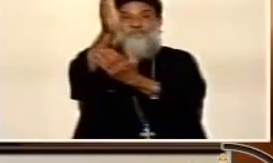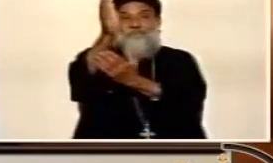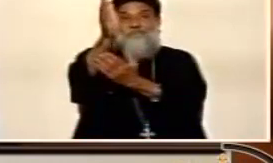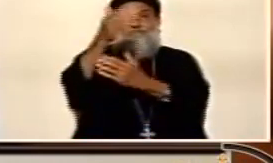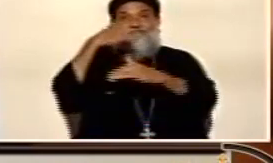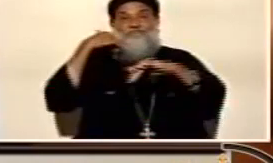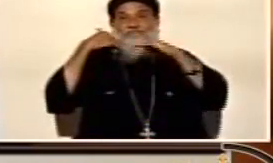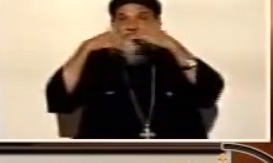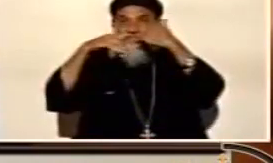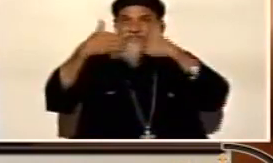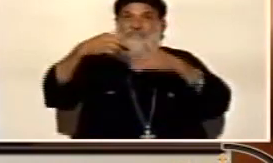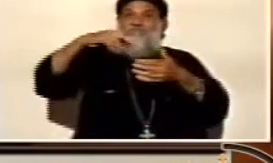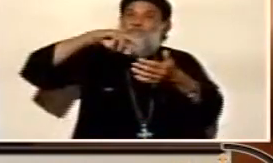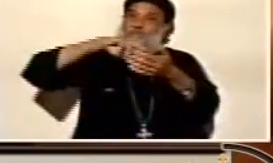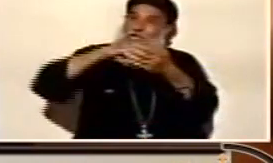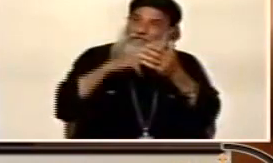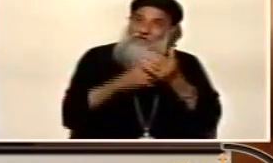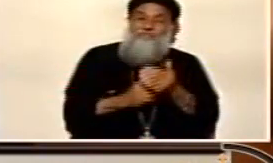وسلوك.